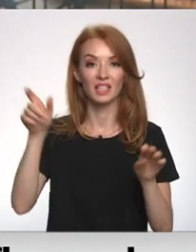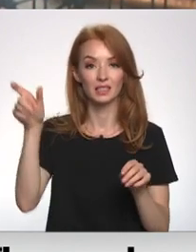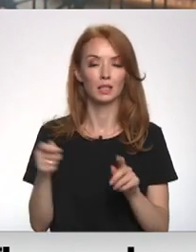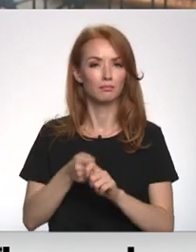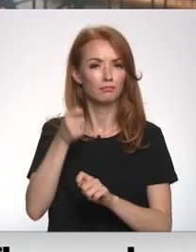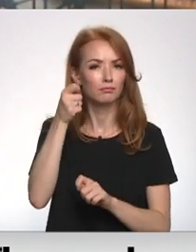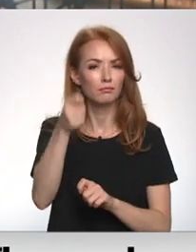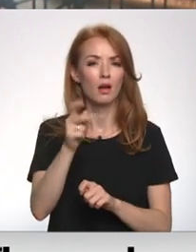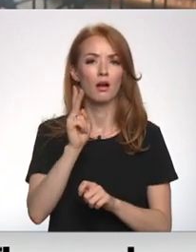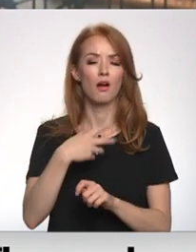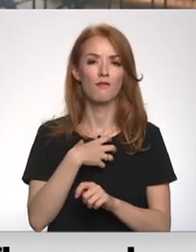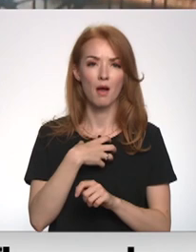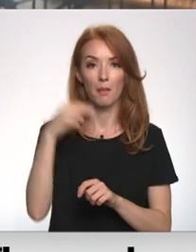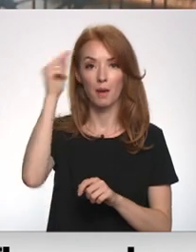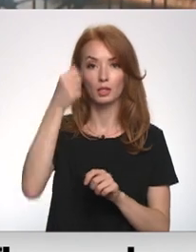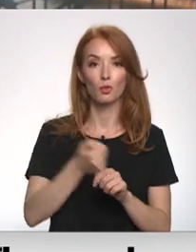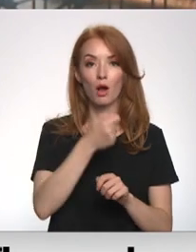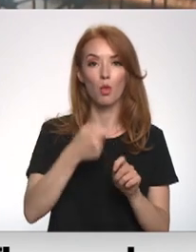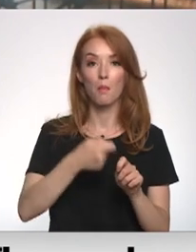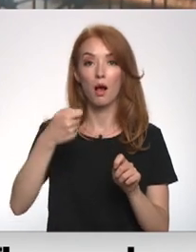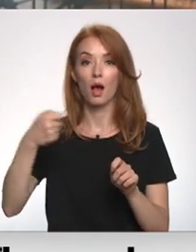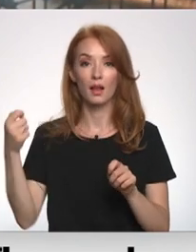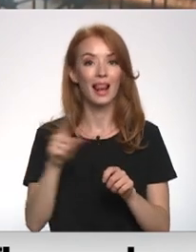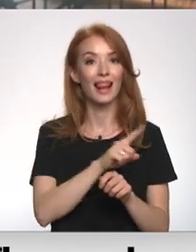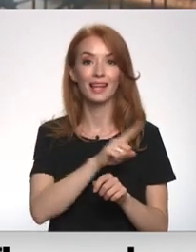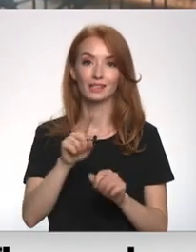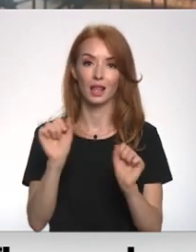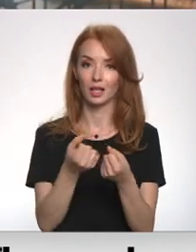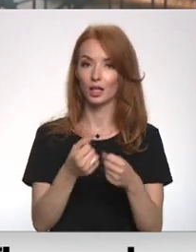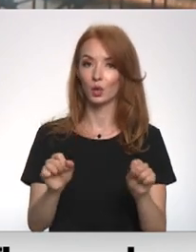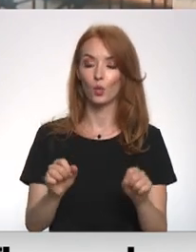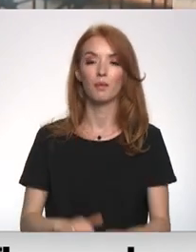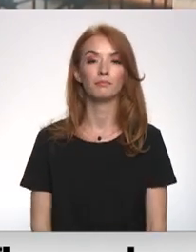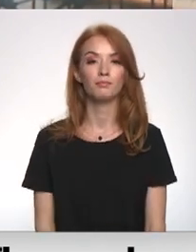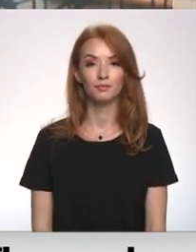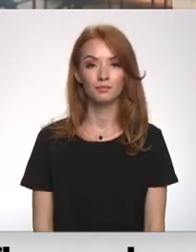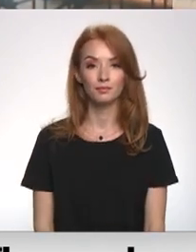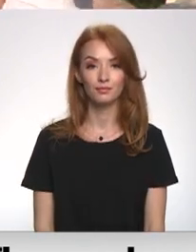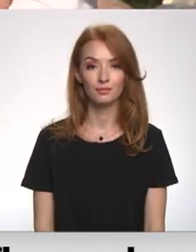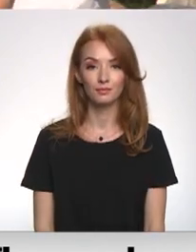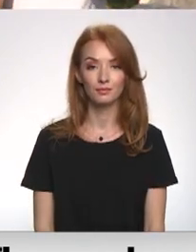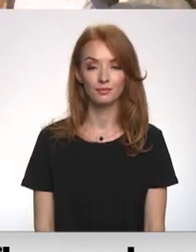iecere par mācību gada pagarināšanu līdz pat Jāņiem. Vairāk stāsta Vita Anstrate.